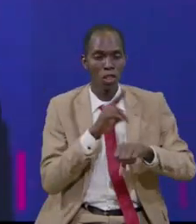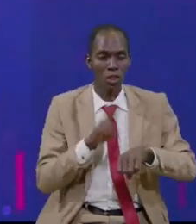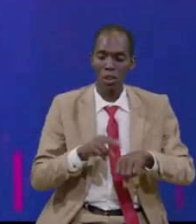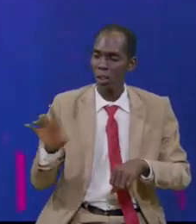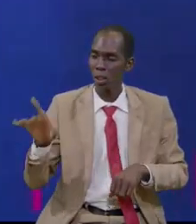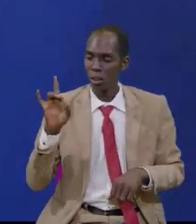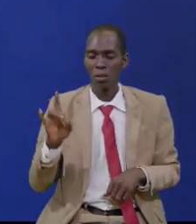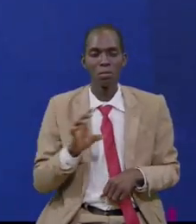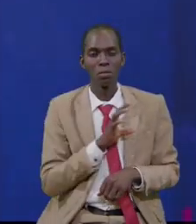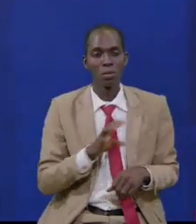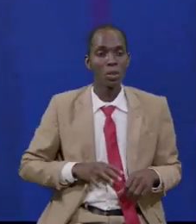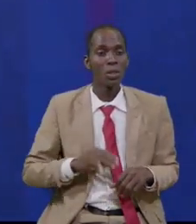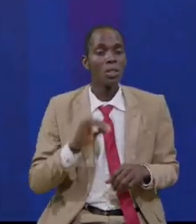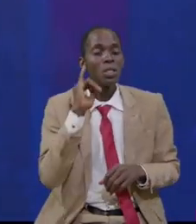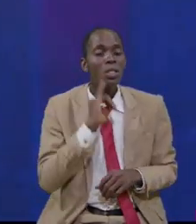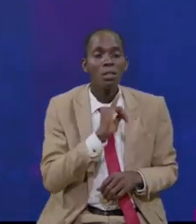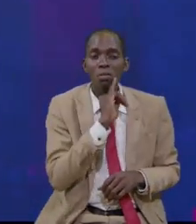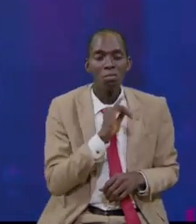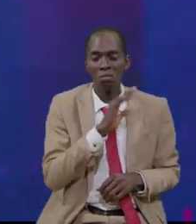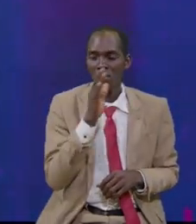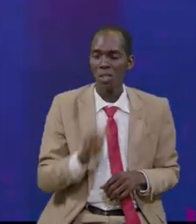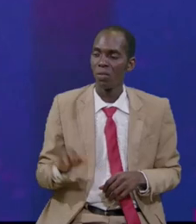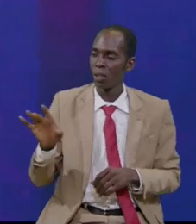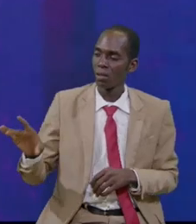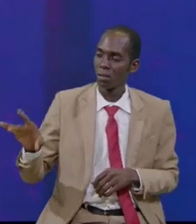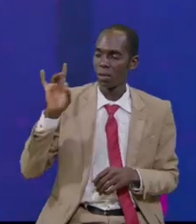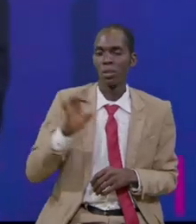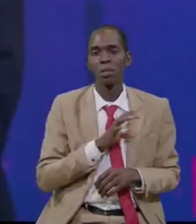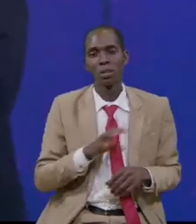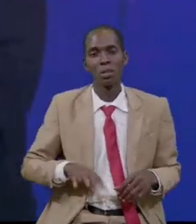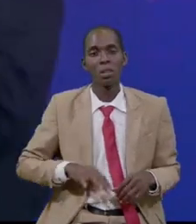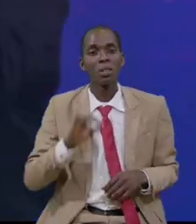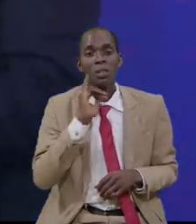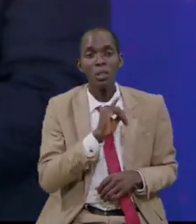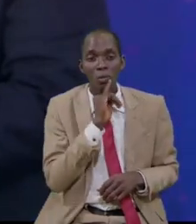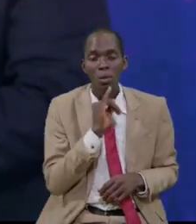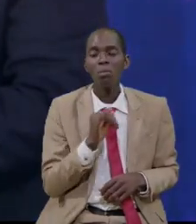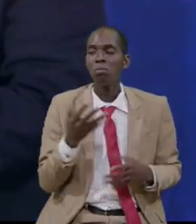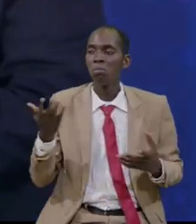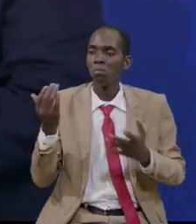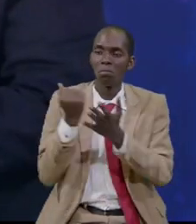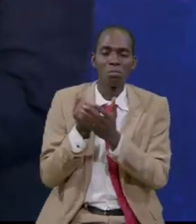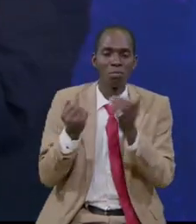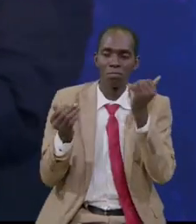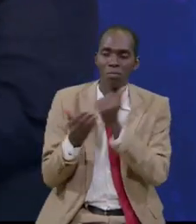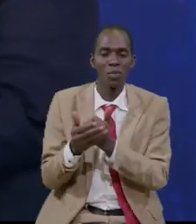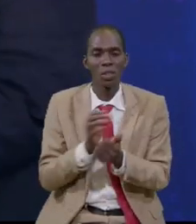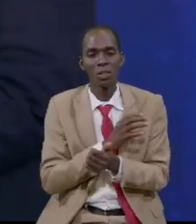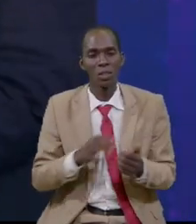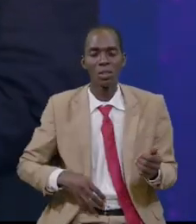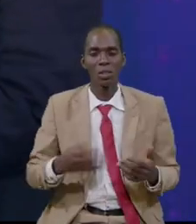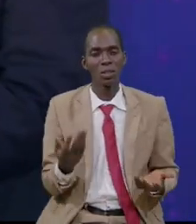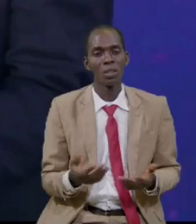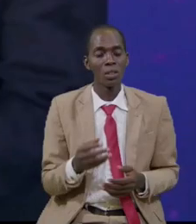établi. Ils l'ont crucifié. Israël ne l'a même pas élevé. Ils l'ont